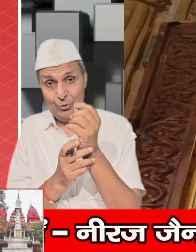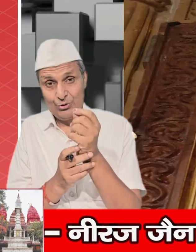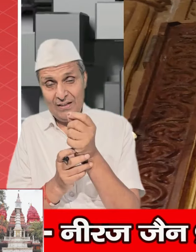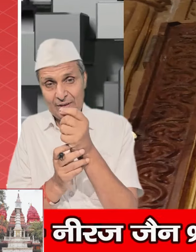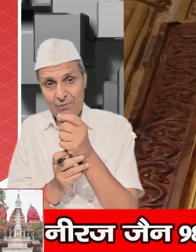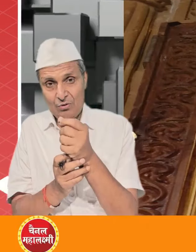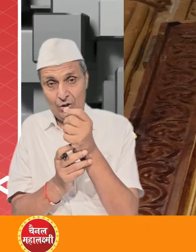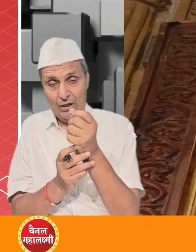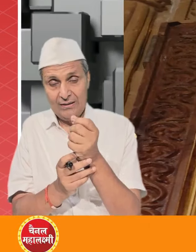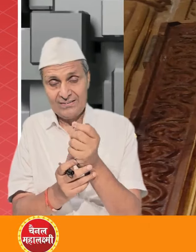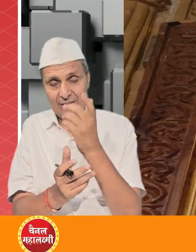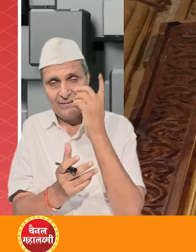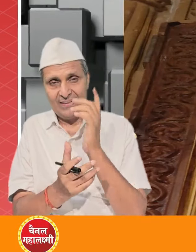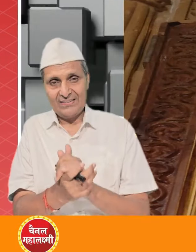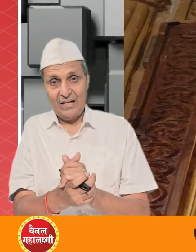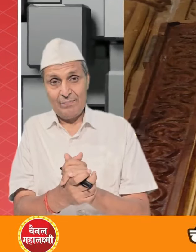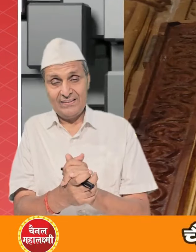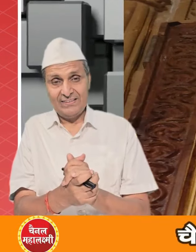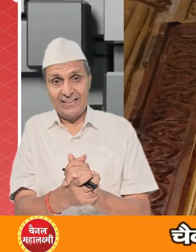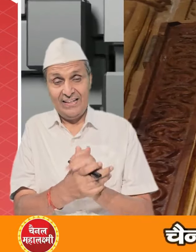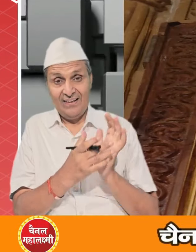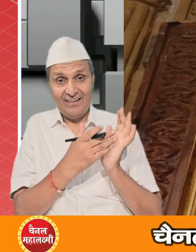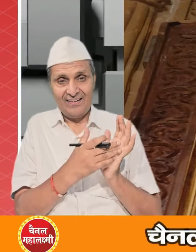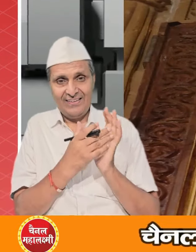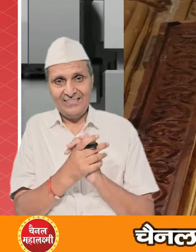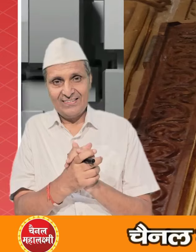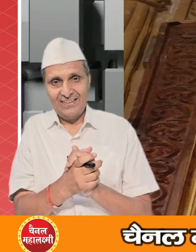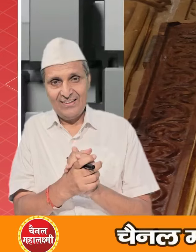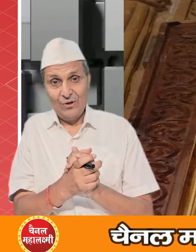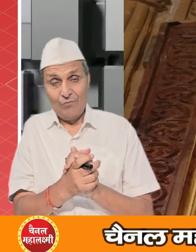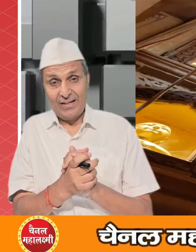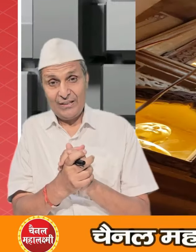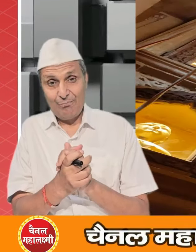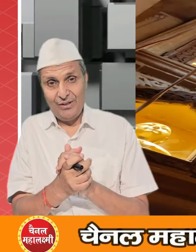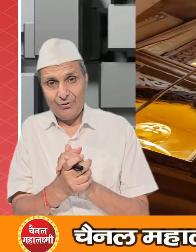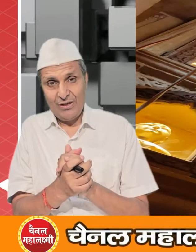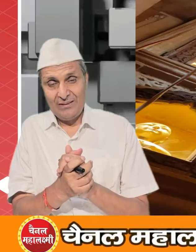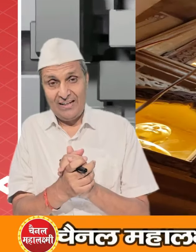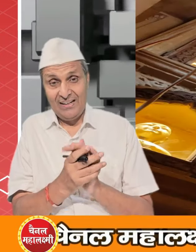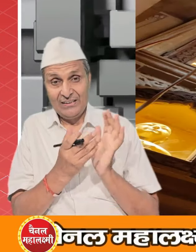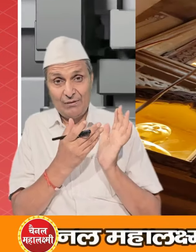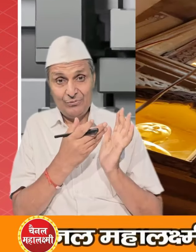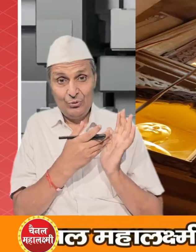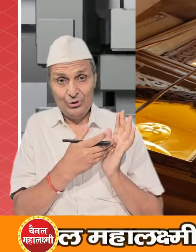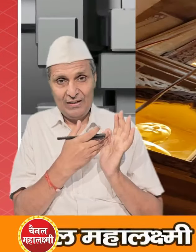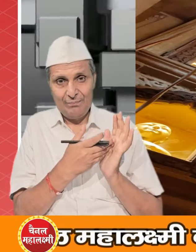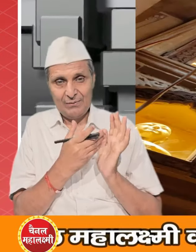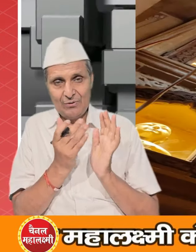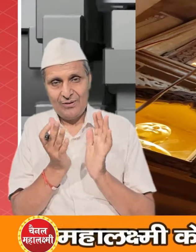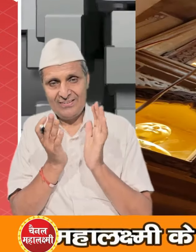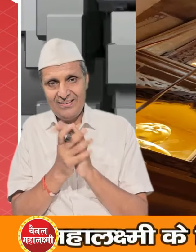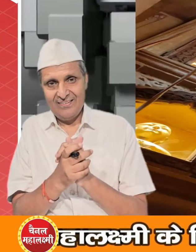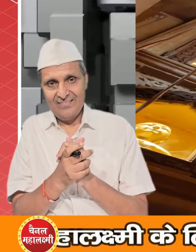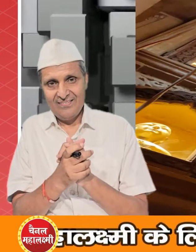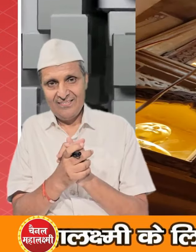क्योंकि दोष वाली प्रतिमा को स्थापित किया जाता है, प्रतिष्ठित करके रख दिया जाता है। और फिर कहते हैं पुण्य क्यों नहीं मिलता जब हम दोष वाली